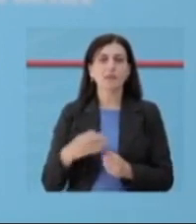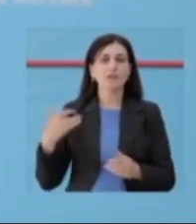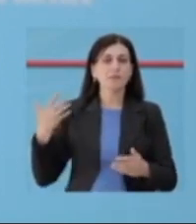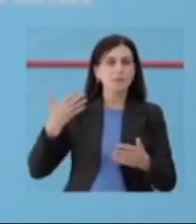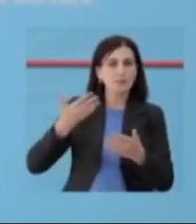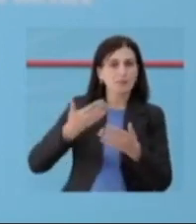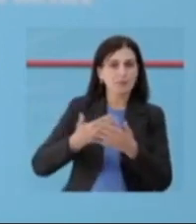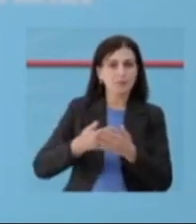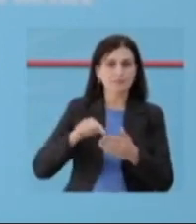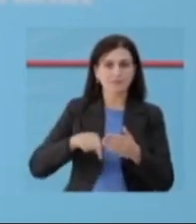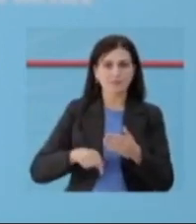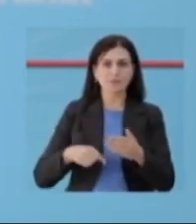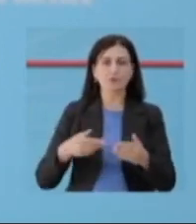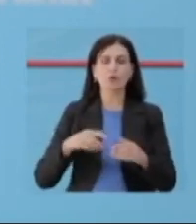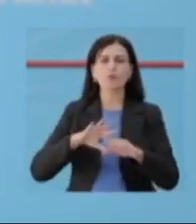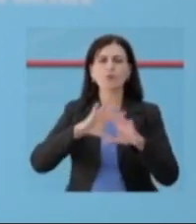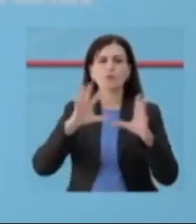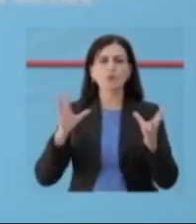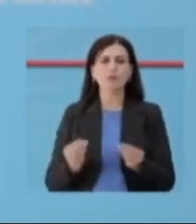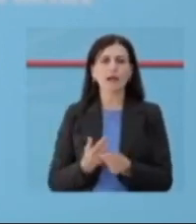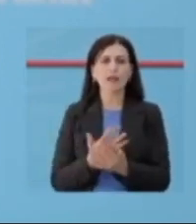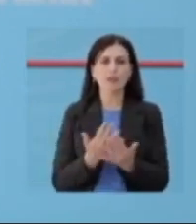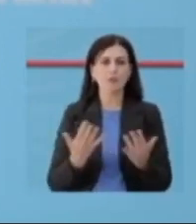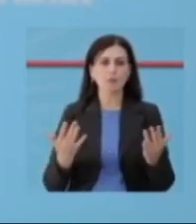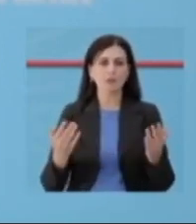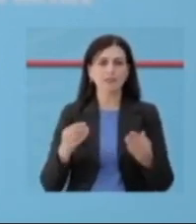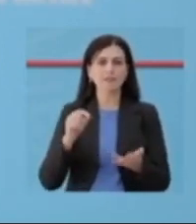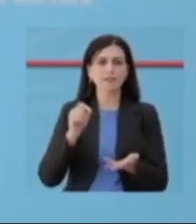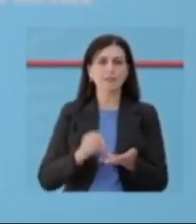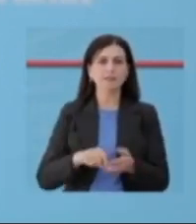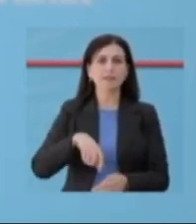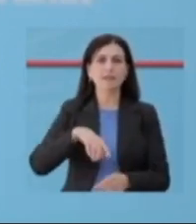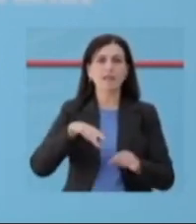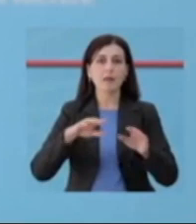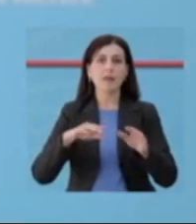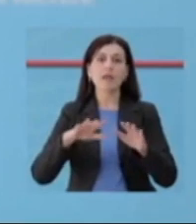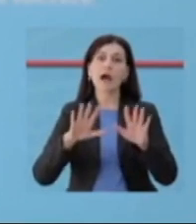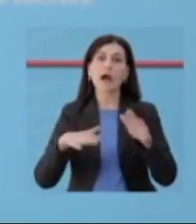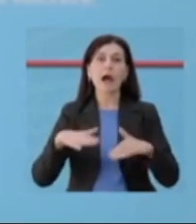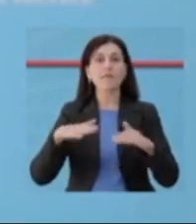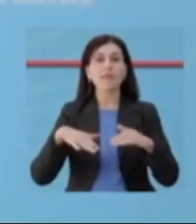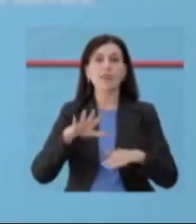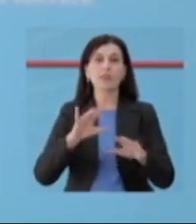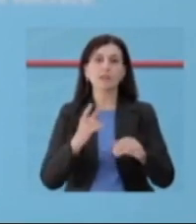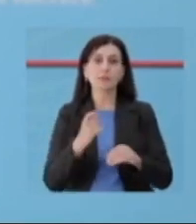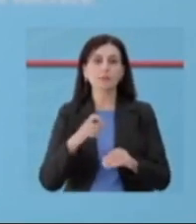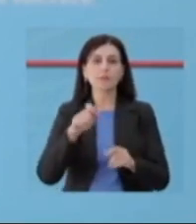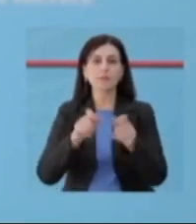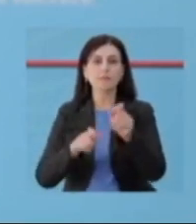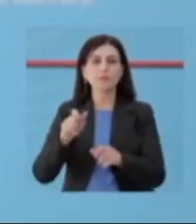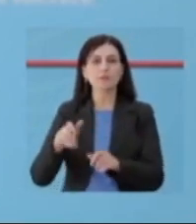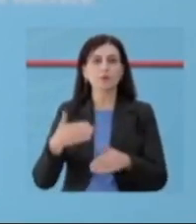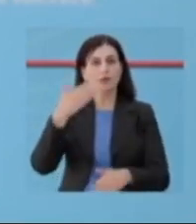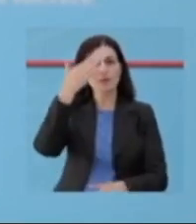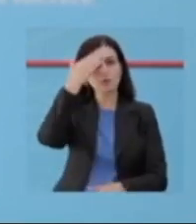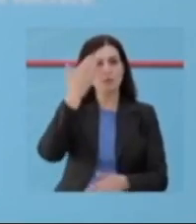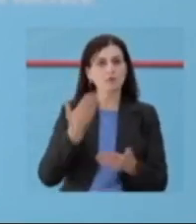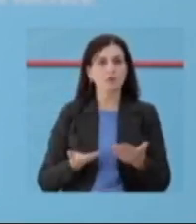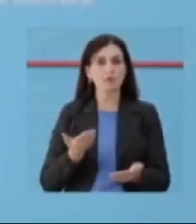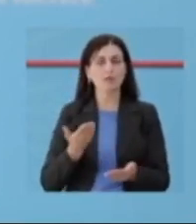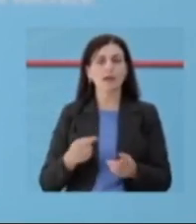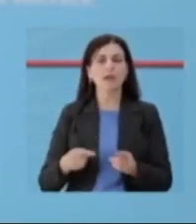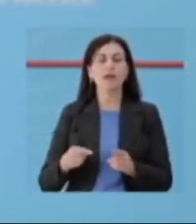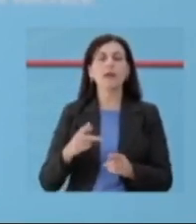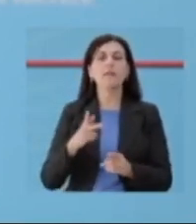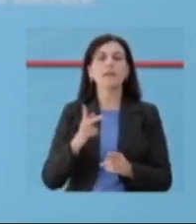fillimi epidemis, dhe sot aktualisht, janë testuar mbi 10.000 testime rastet të dyshuara për COVID-19,